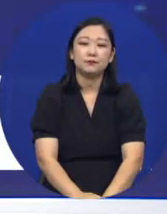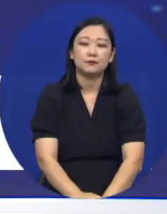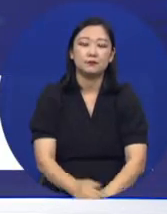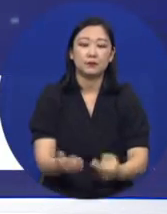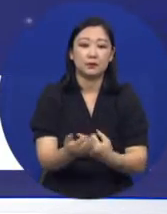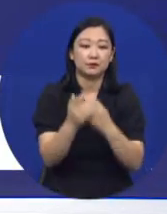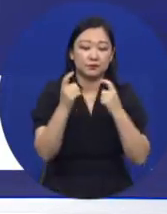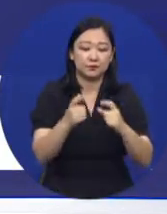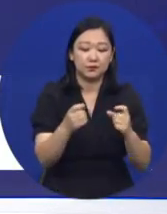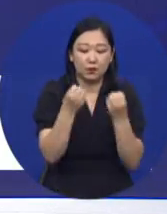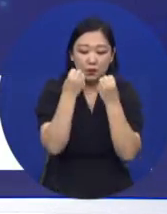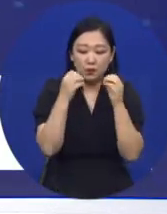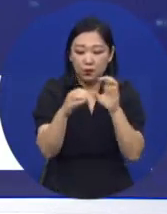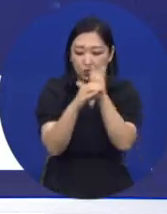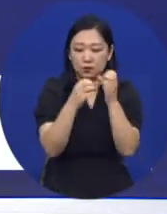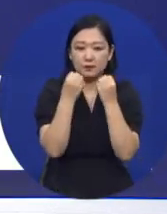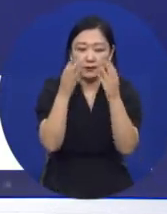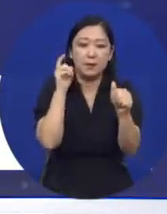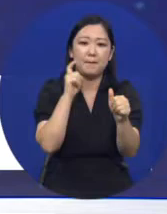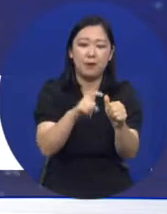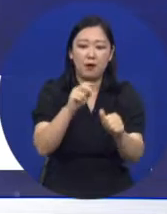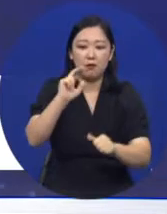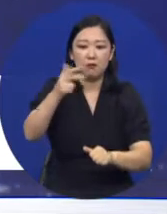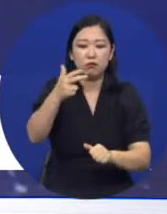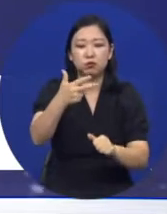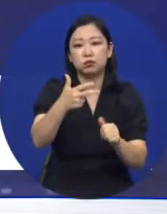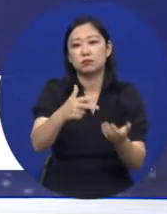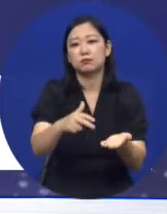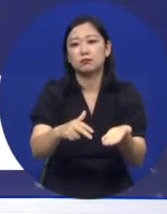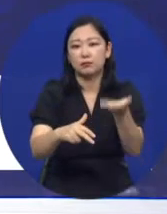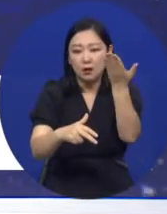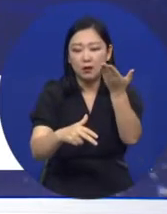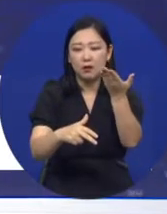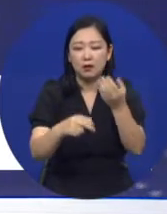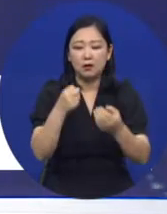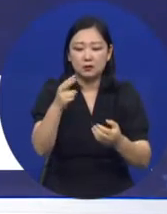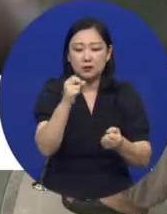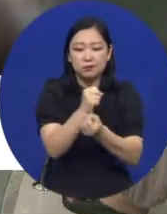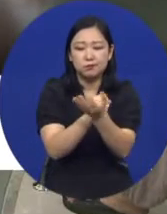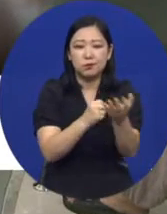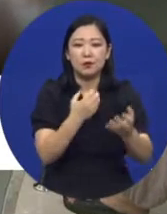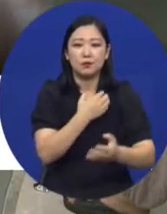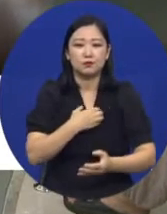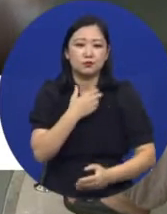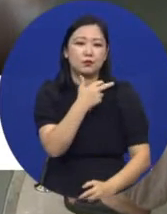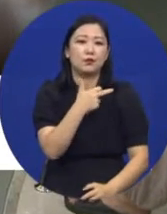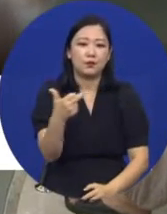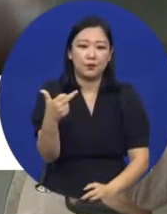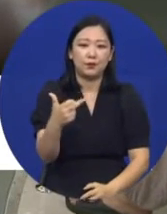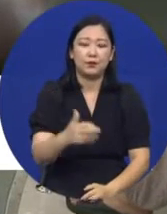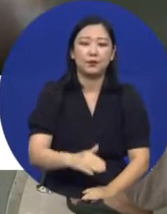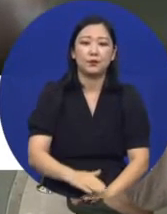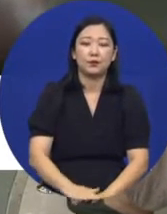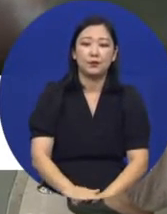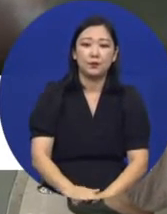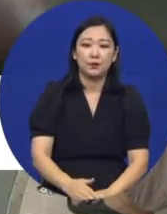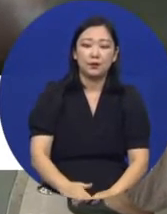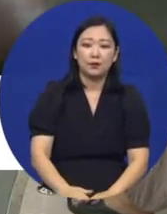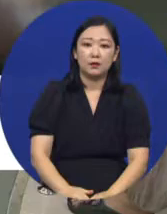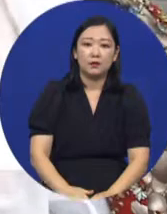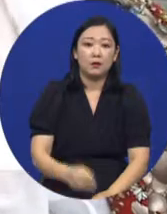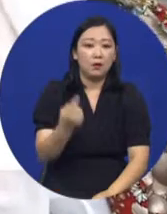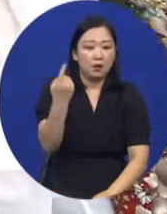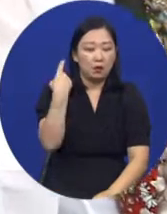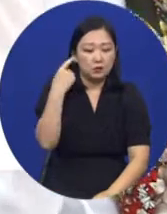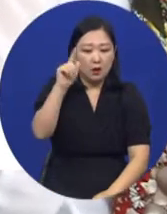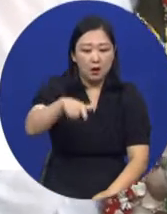제주 지역의 코로나19 신규 확진자 수가 700명을 넘어서며 재확산 우려가 커지고 있습니다. 제주도에 따르면